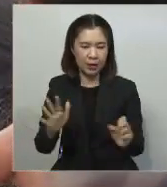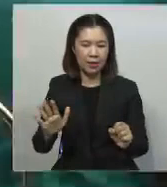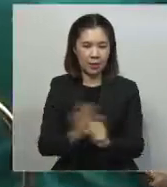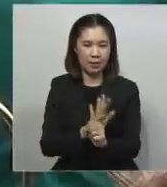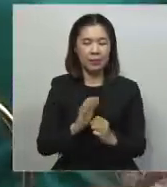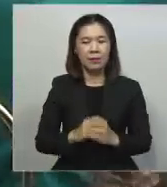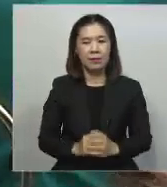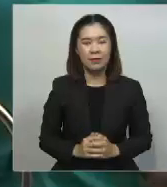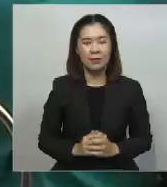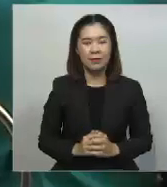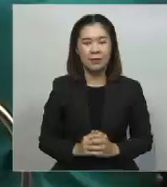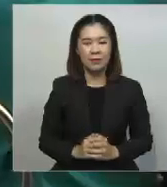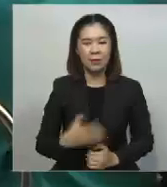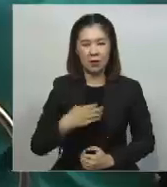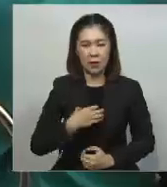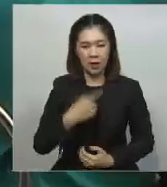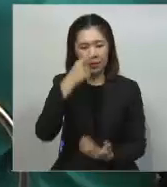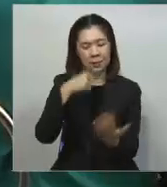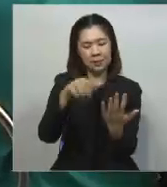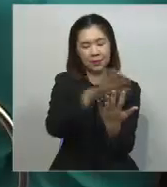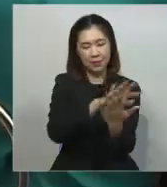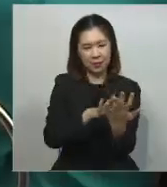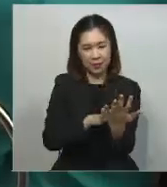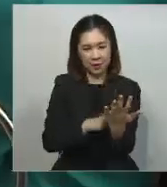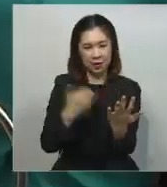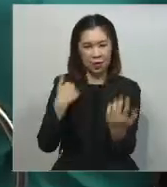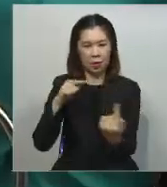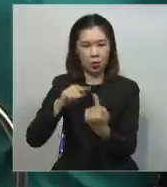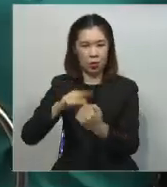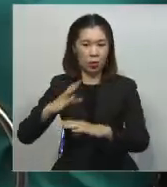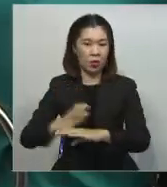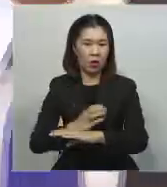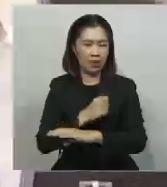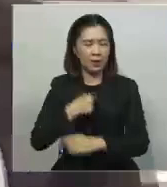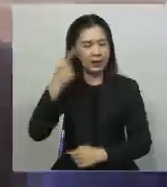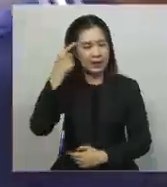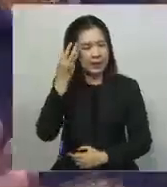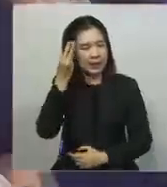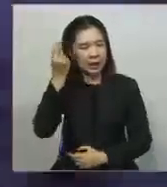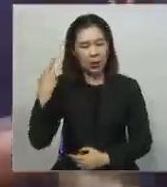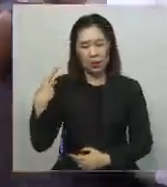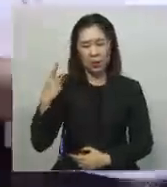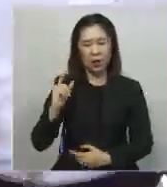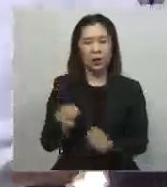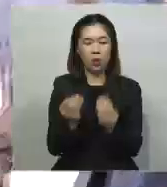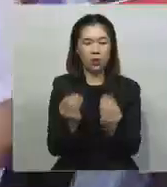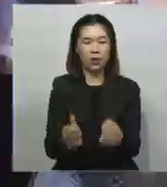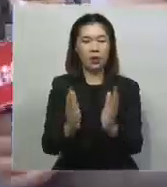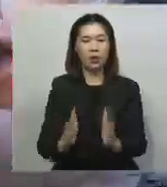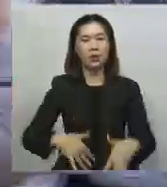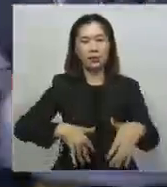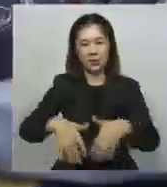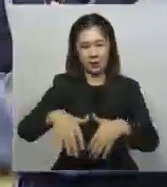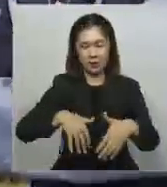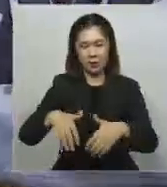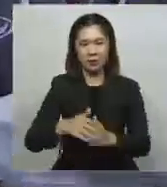นอย่างไรก็ตามอยากเห็นประเทศไทยไม่ใช้วาทกรรมทางการเมืองแต่ให้คำนึงถึงผลประโยชน์ของประชาชนส่วน